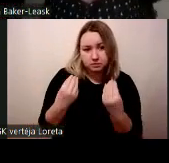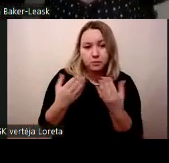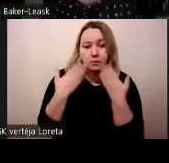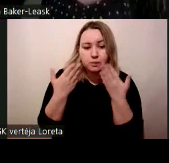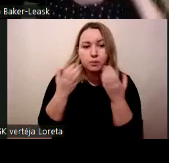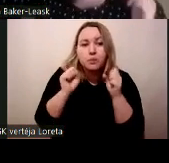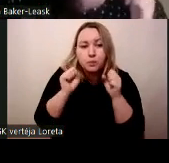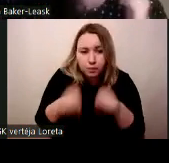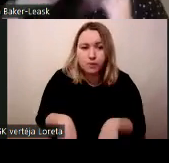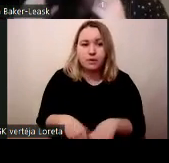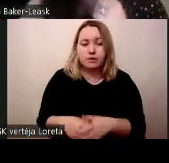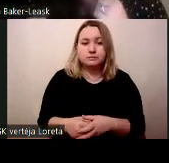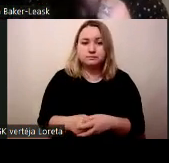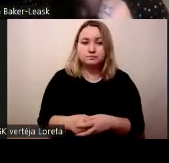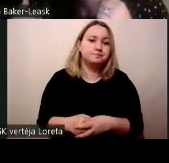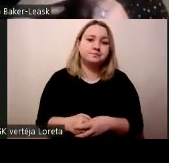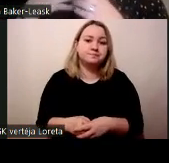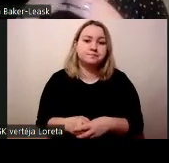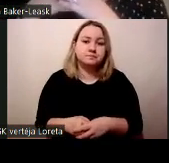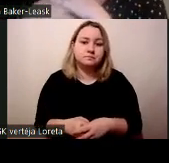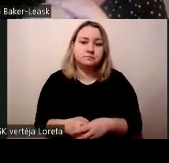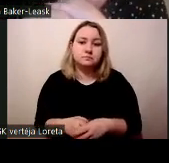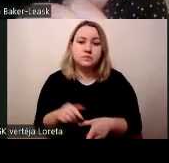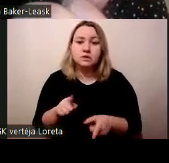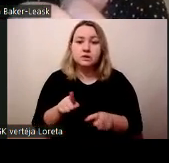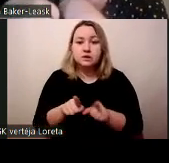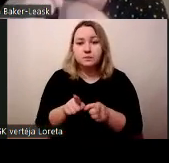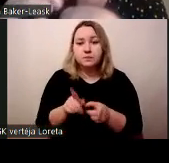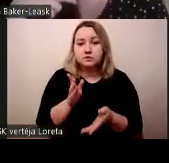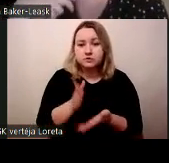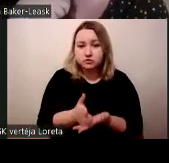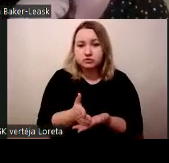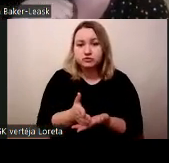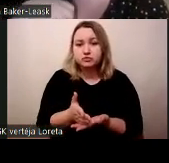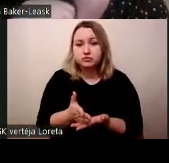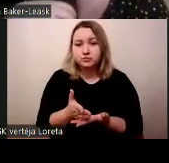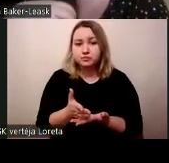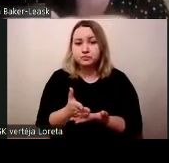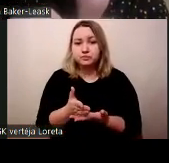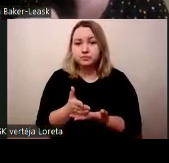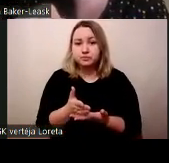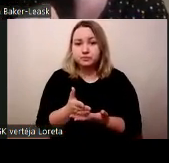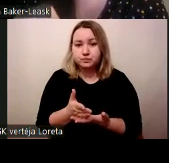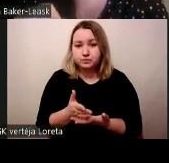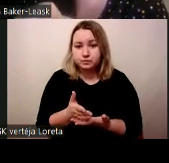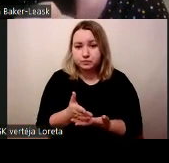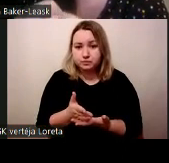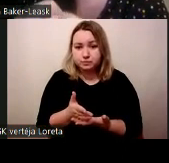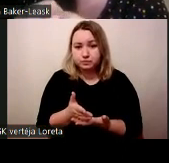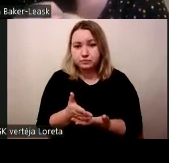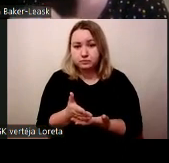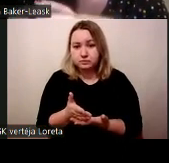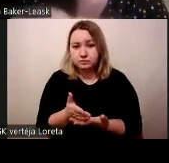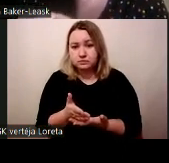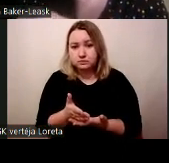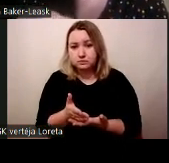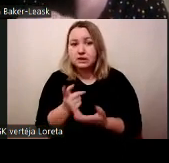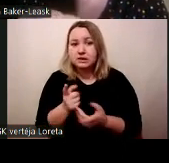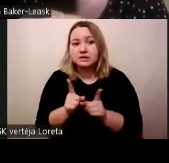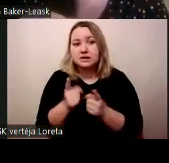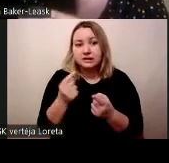vaikų skaityti. Ir apibendrinant turbūt sukursime dar vieną